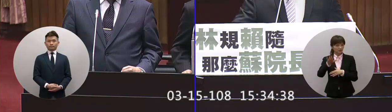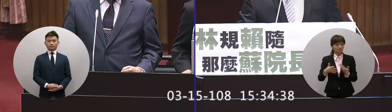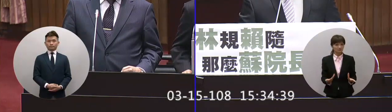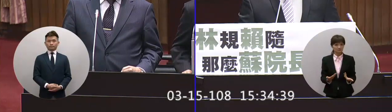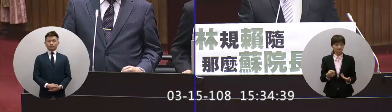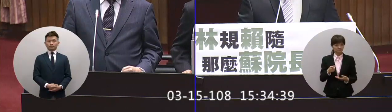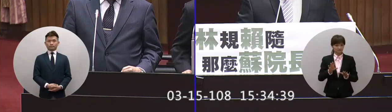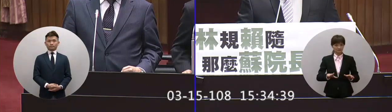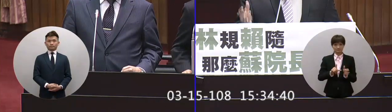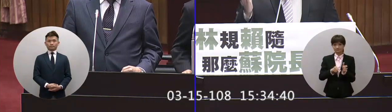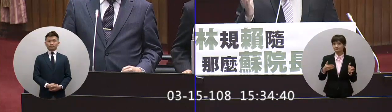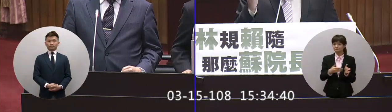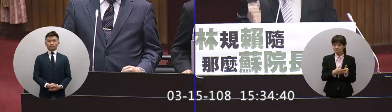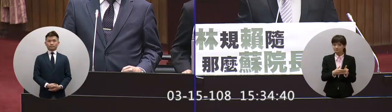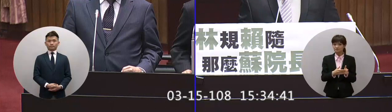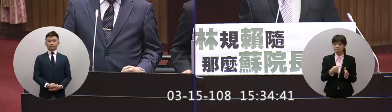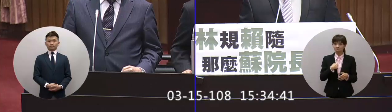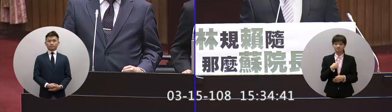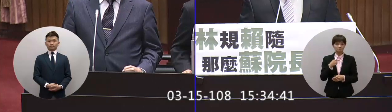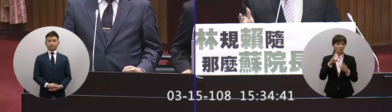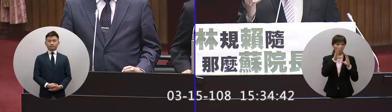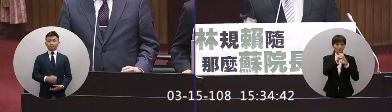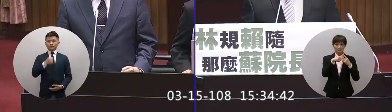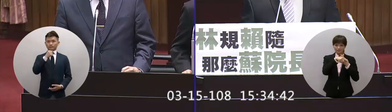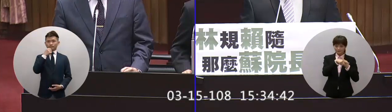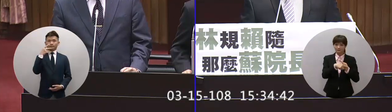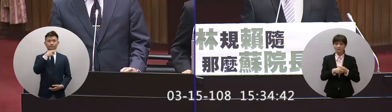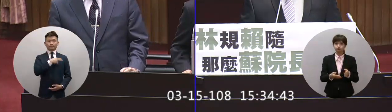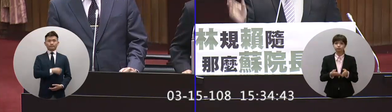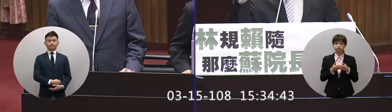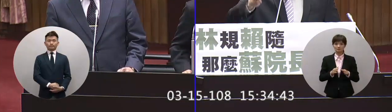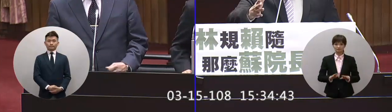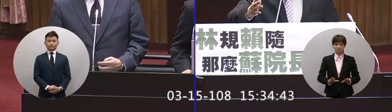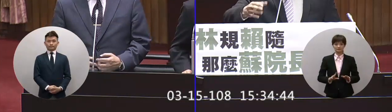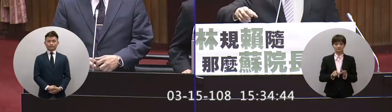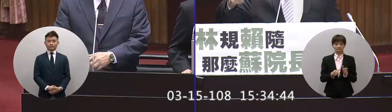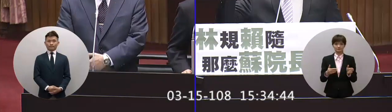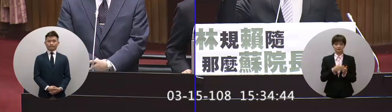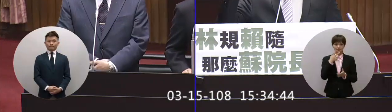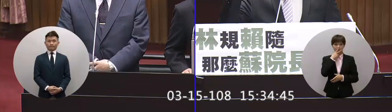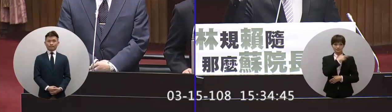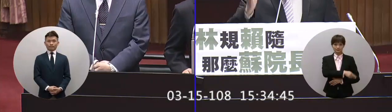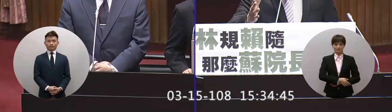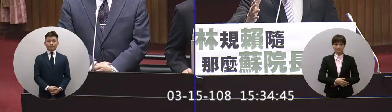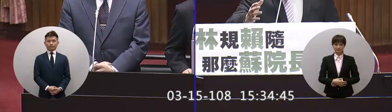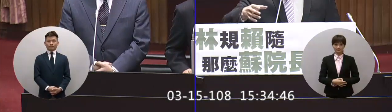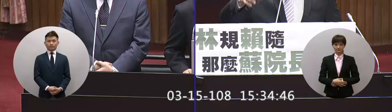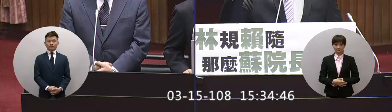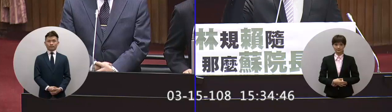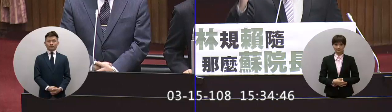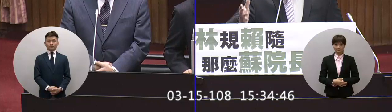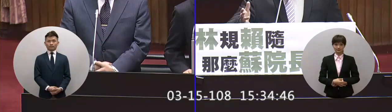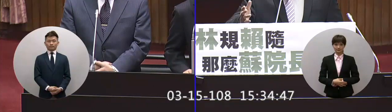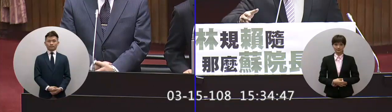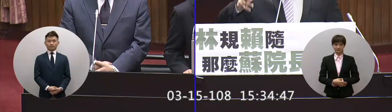为我看时间到了，做一个详细的一个研究。不只是刑罚，不只是代理酒驾，不只是